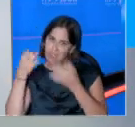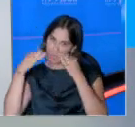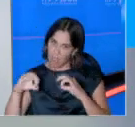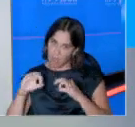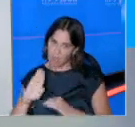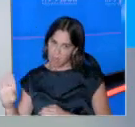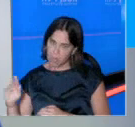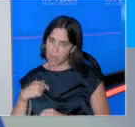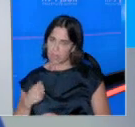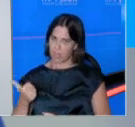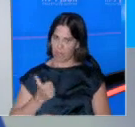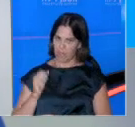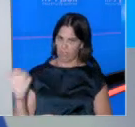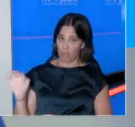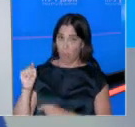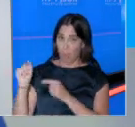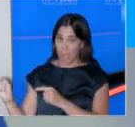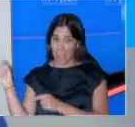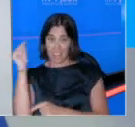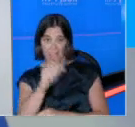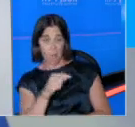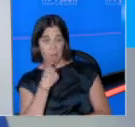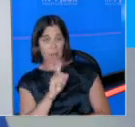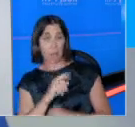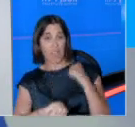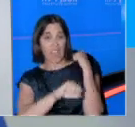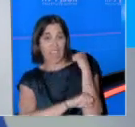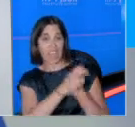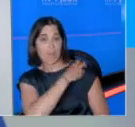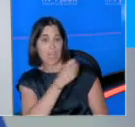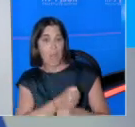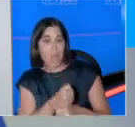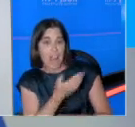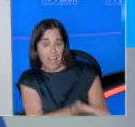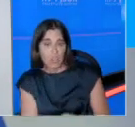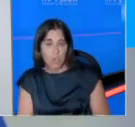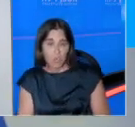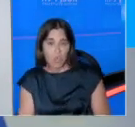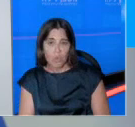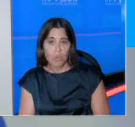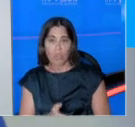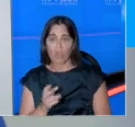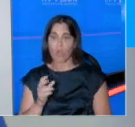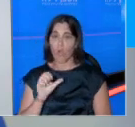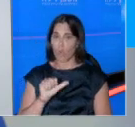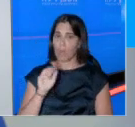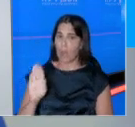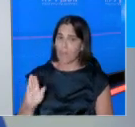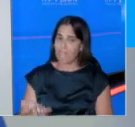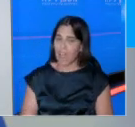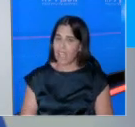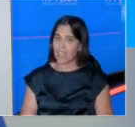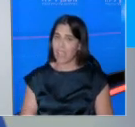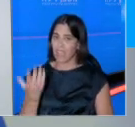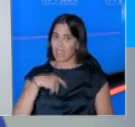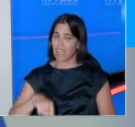נתניהו והשירות הצבאי שלו, אתה בא להגיד למי שהיה סגן רמטכ"ל מה לעשות? אורנה ברביבאי... ברור שזה מפוזיציה, אבל נתניהו אומר כמה משפטים... אורנה